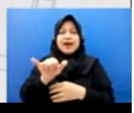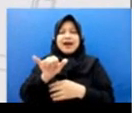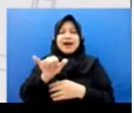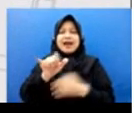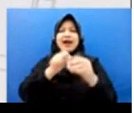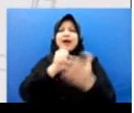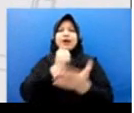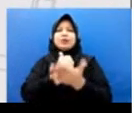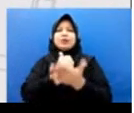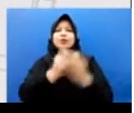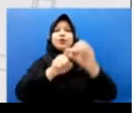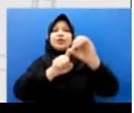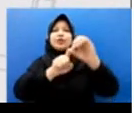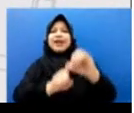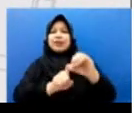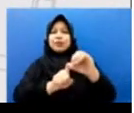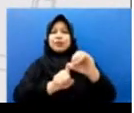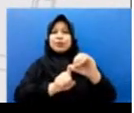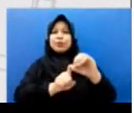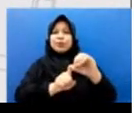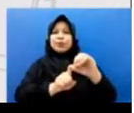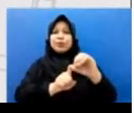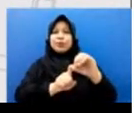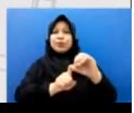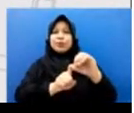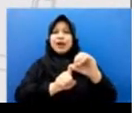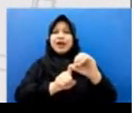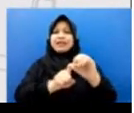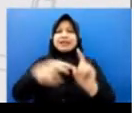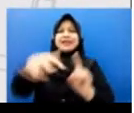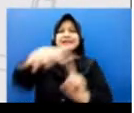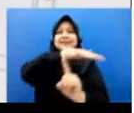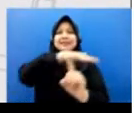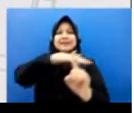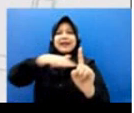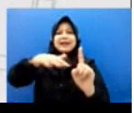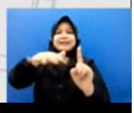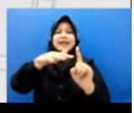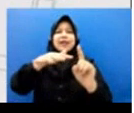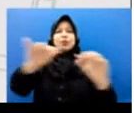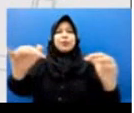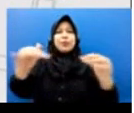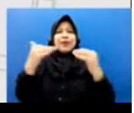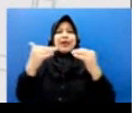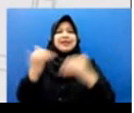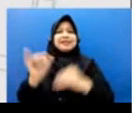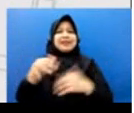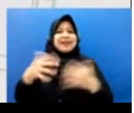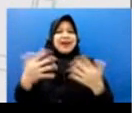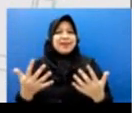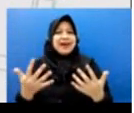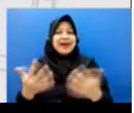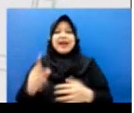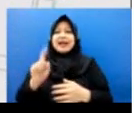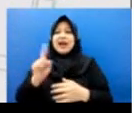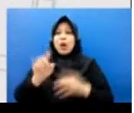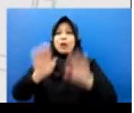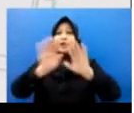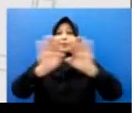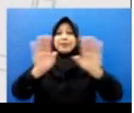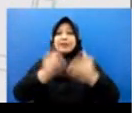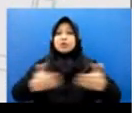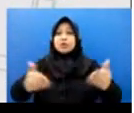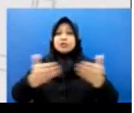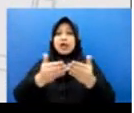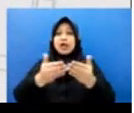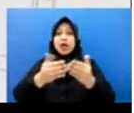pada perhatian publik. Jadi kalau mereka mempost sesuatu di media massa atas dasar kebutuhan ini dan mereka dapat